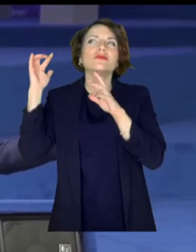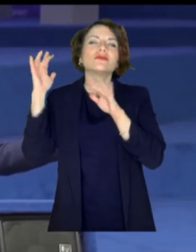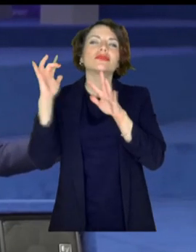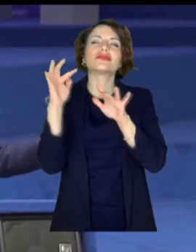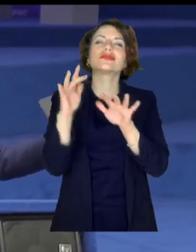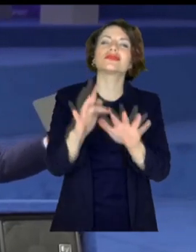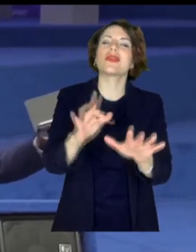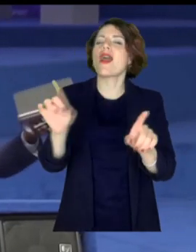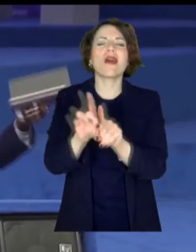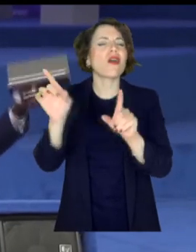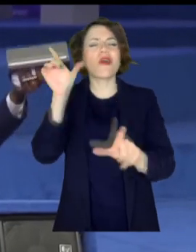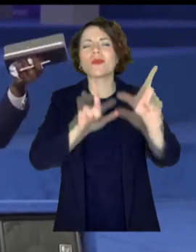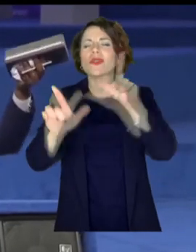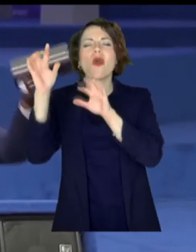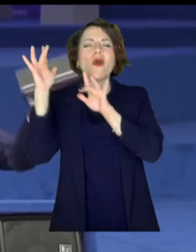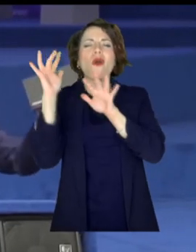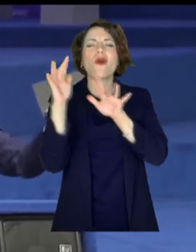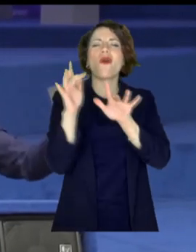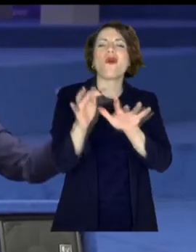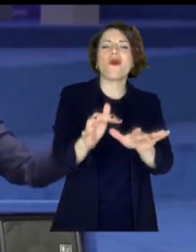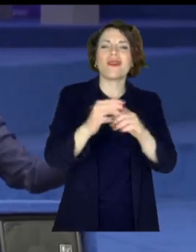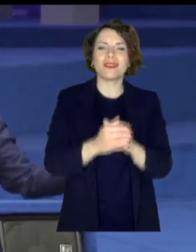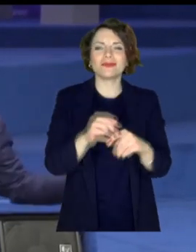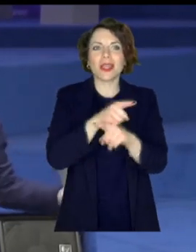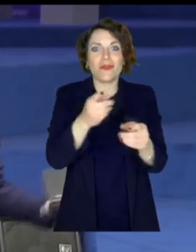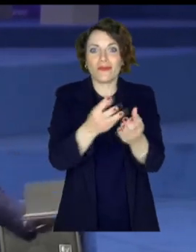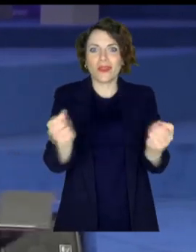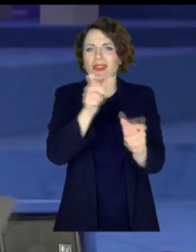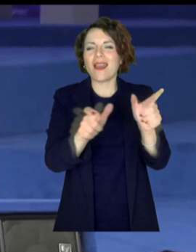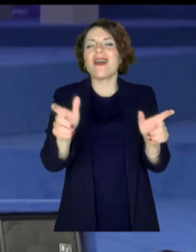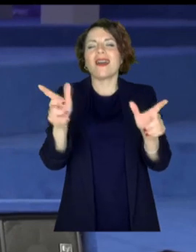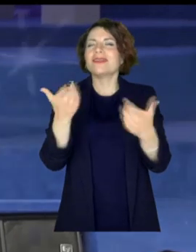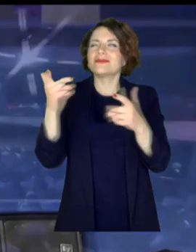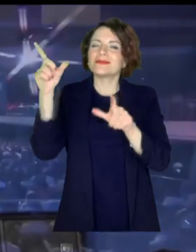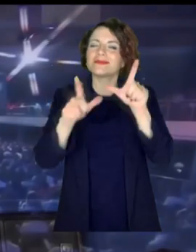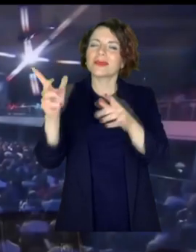risplende. E ciascuno dal sole prende quello che vuole.